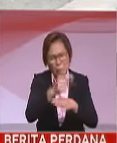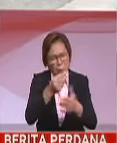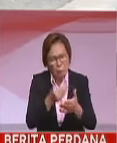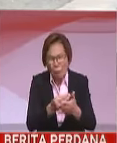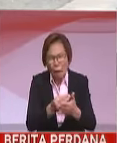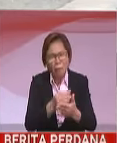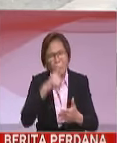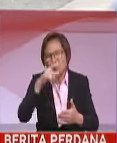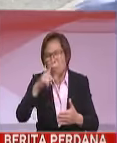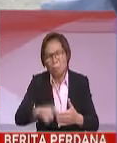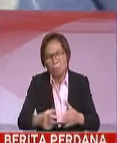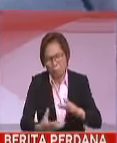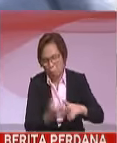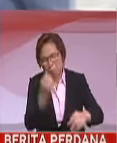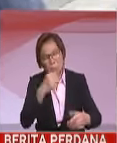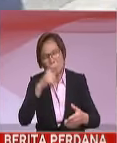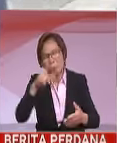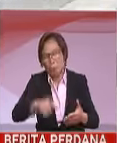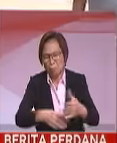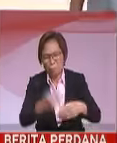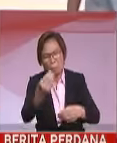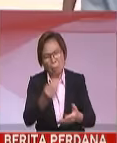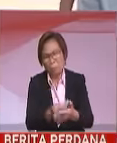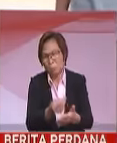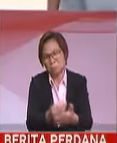nak withdraw, saya rasa tak perlu kot.